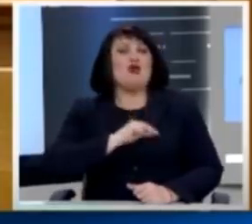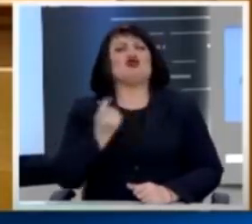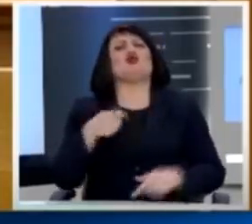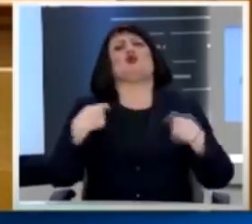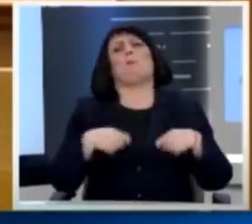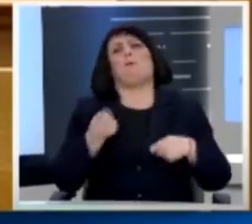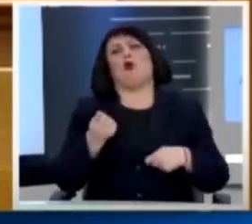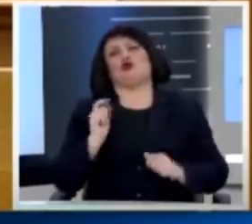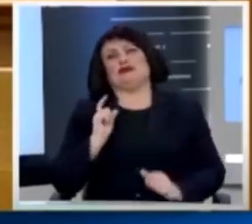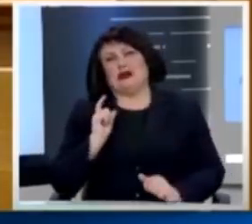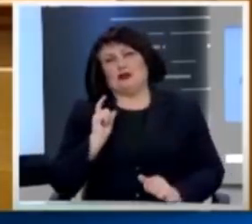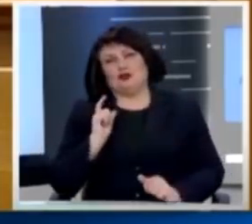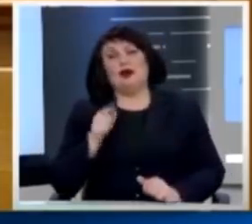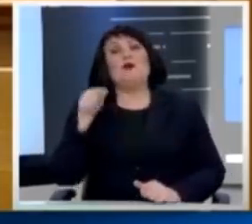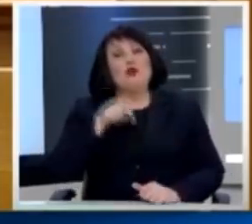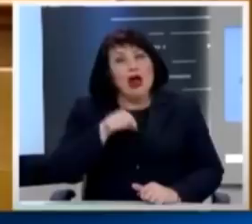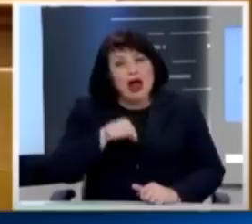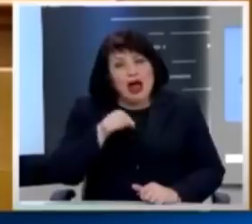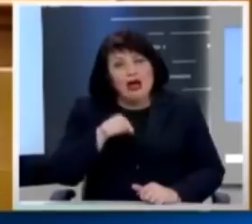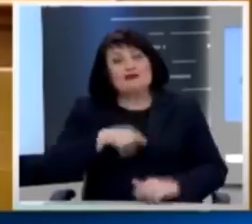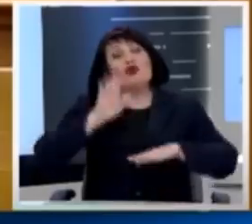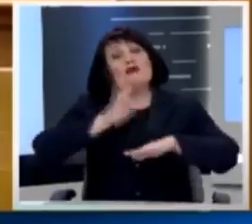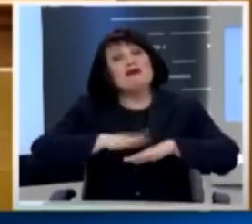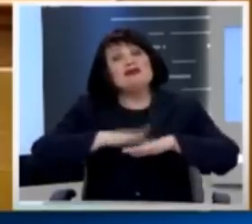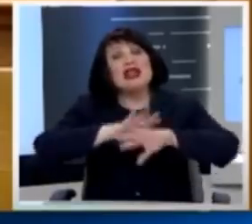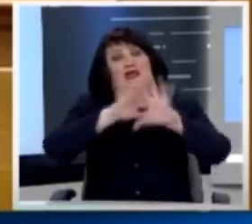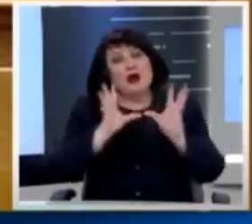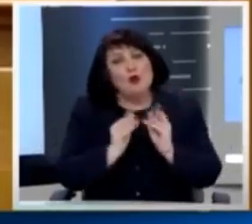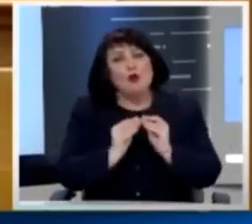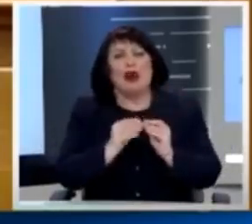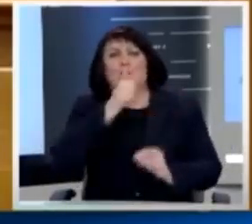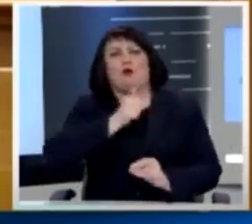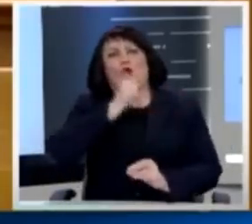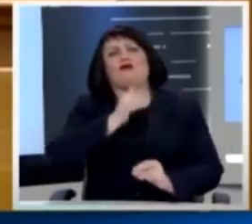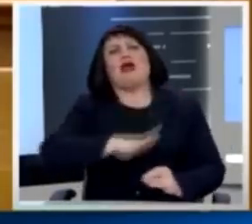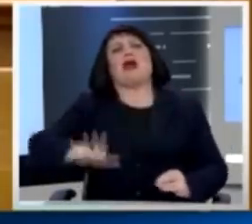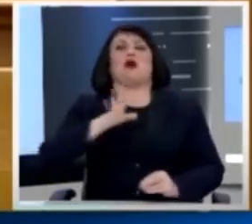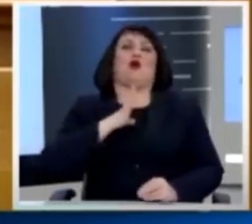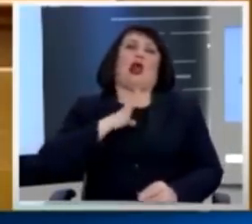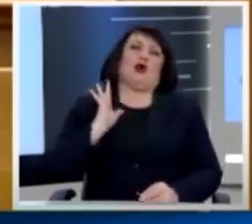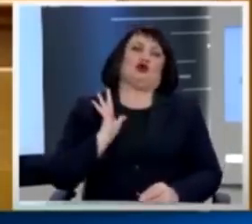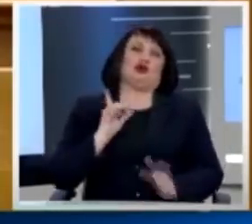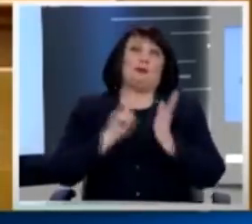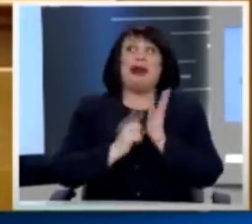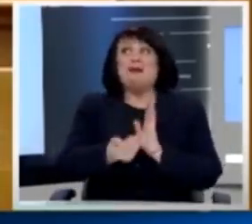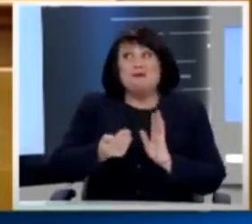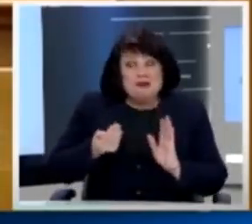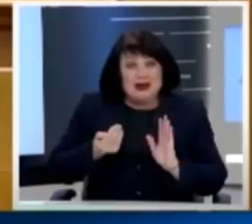που αποτελεί την πηγή όλων των λαϊκών δεινών. Προϋπόθεση είναι τα